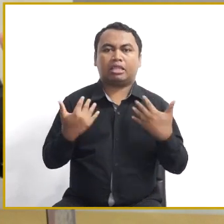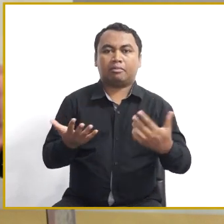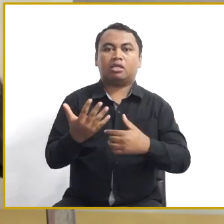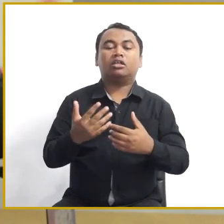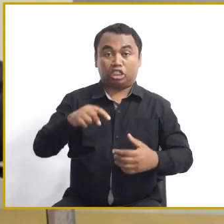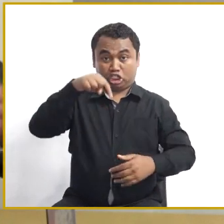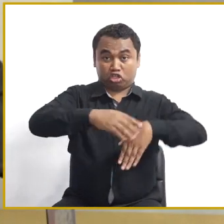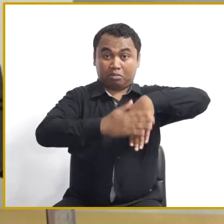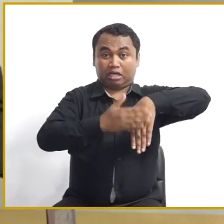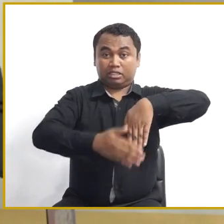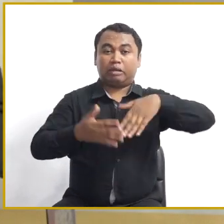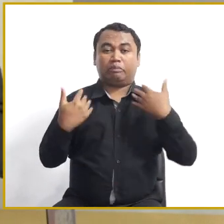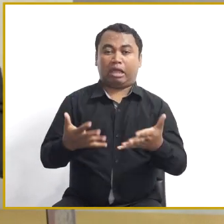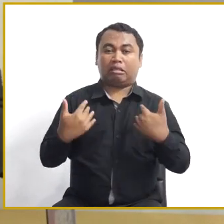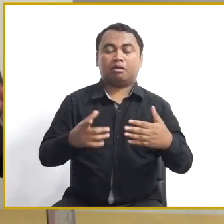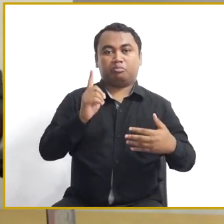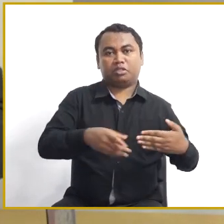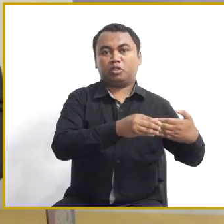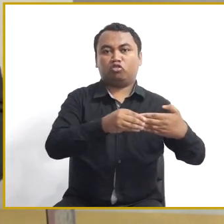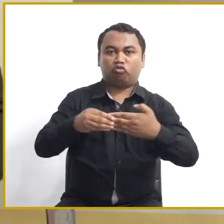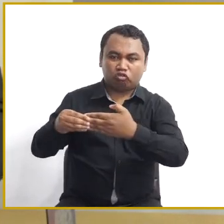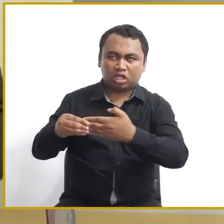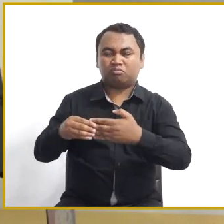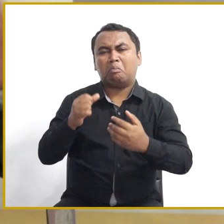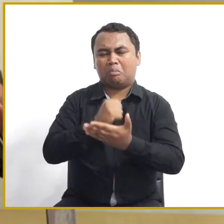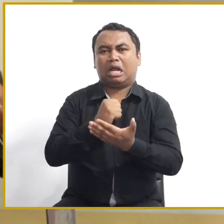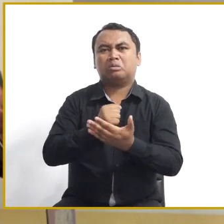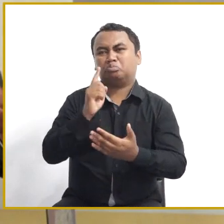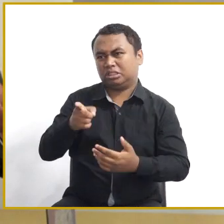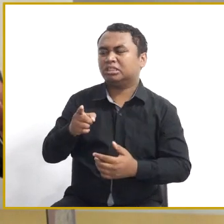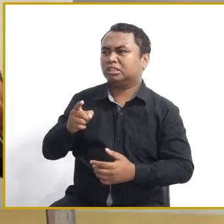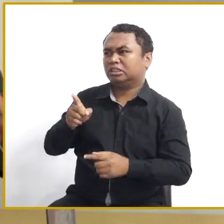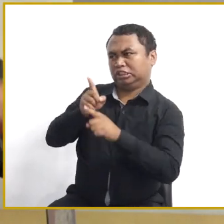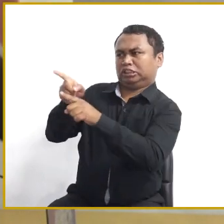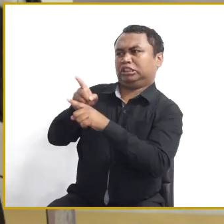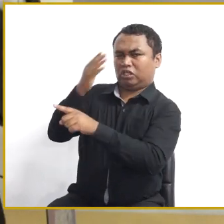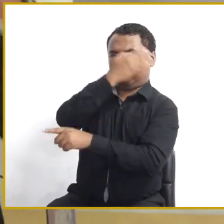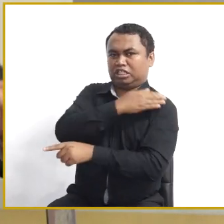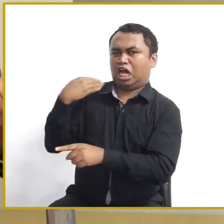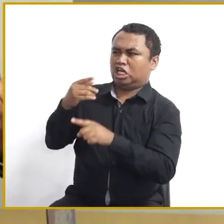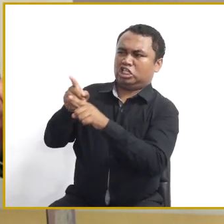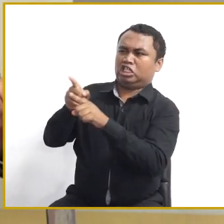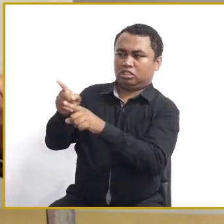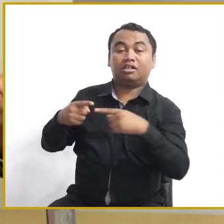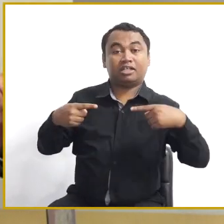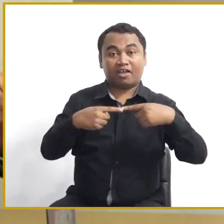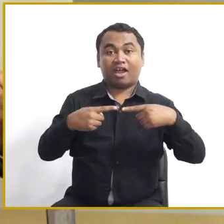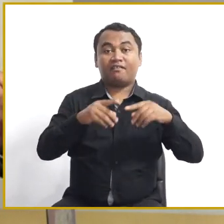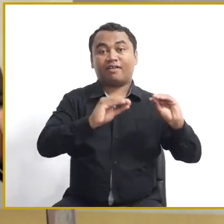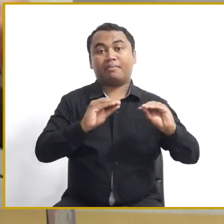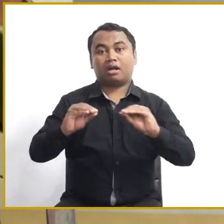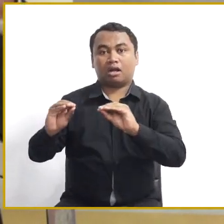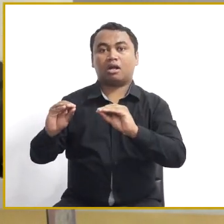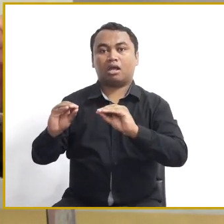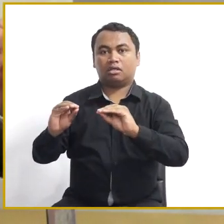hoe afahana mamitondra tsikera am'izao fitondrana zao a fa hitako a fa ny lafiny ny ara-pampianarana zany